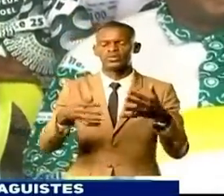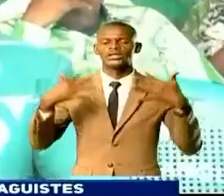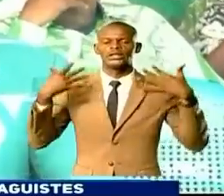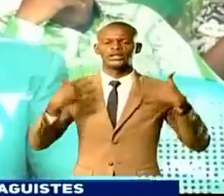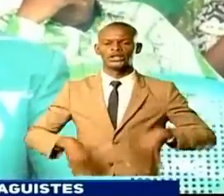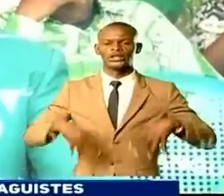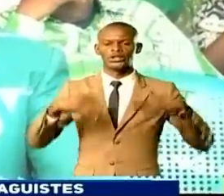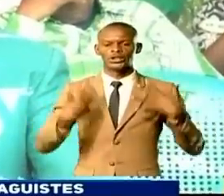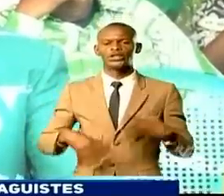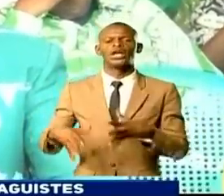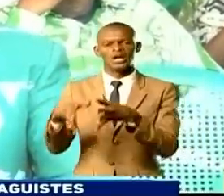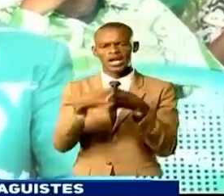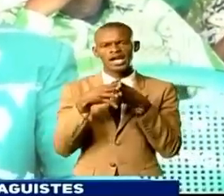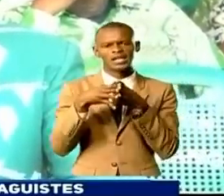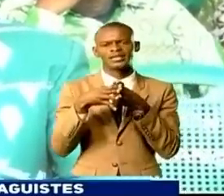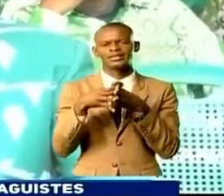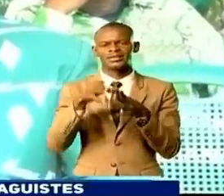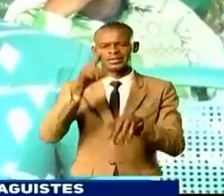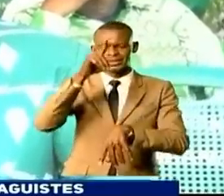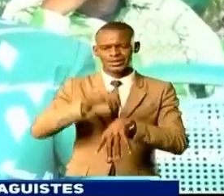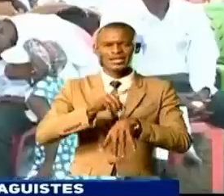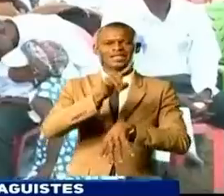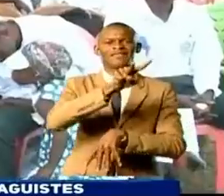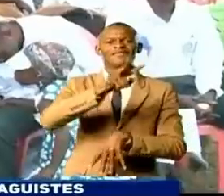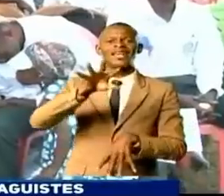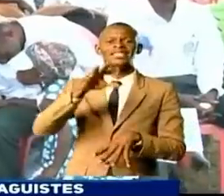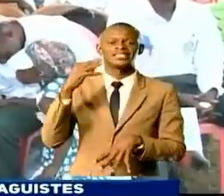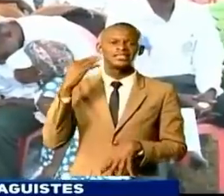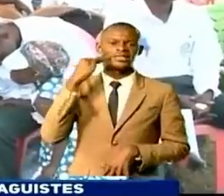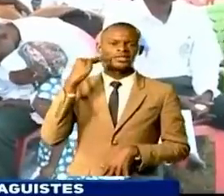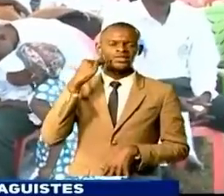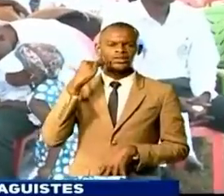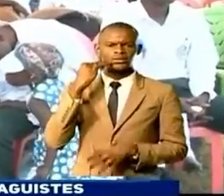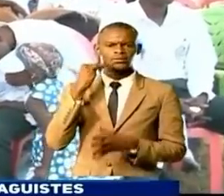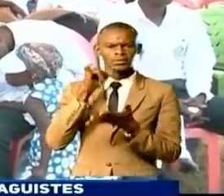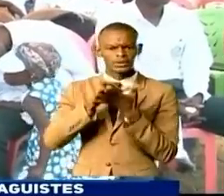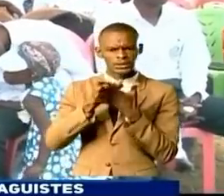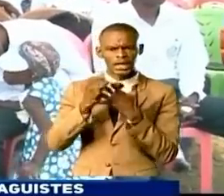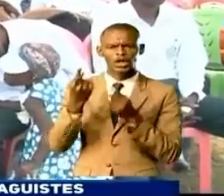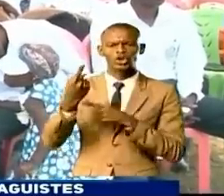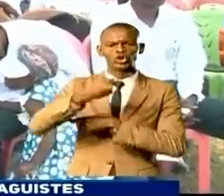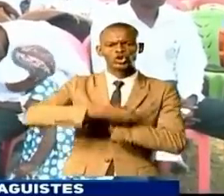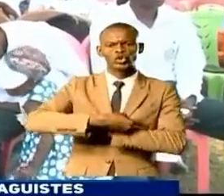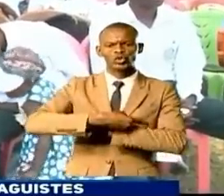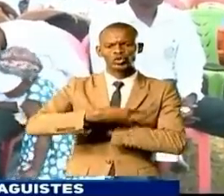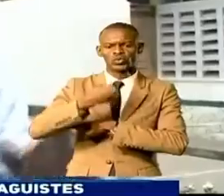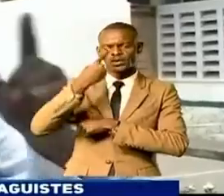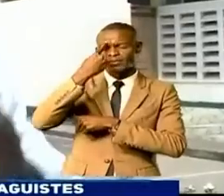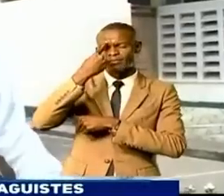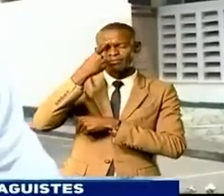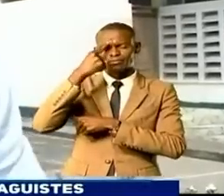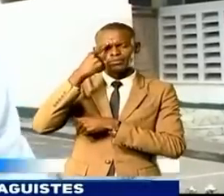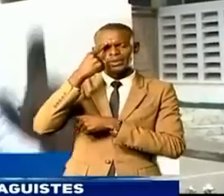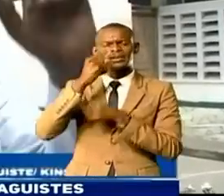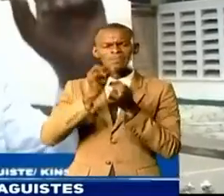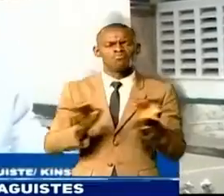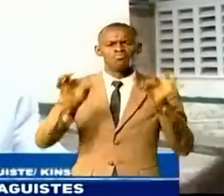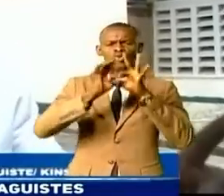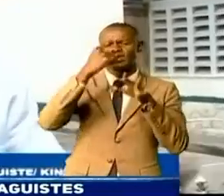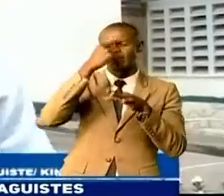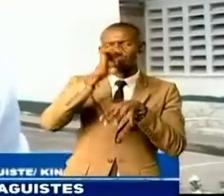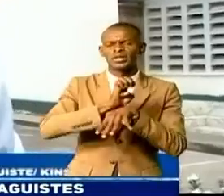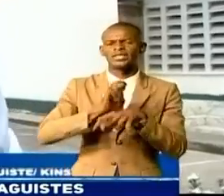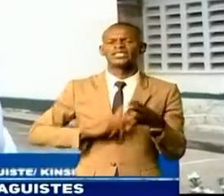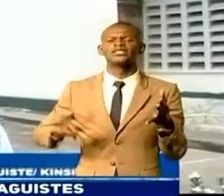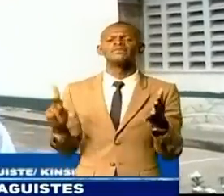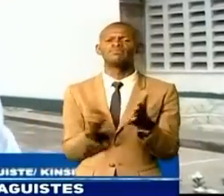de la date du 25 mai, journée célébrée comme étant la Noël des Kimbanguistes. Un blanc qui témoigne en faveur des noirs, d'abord les papes,